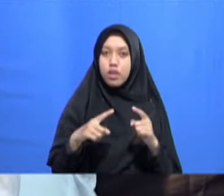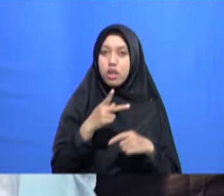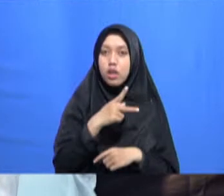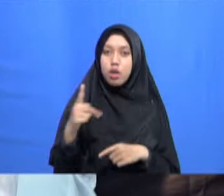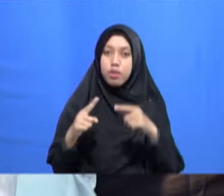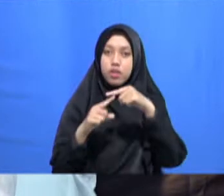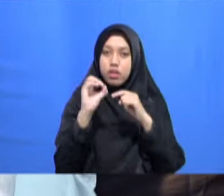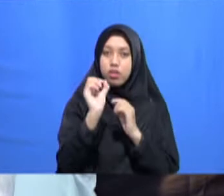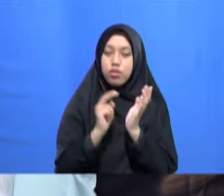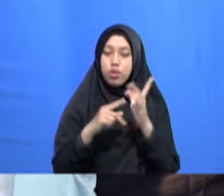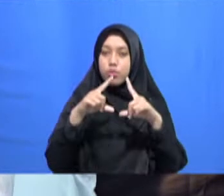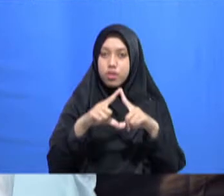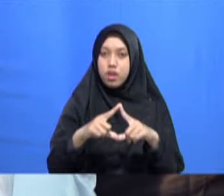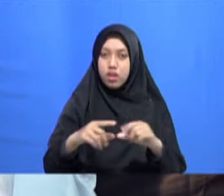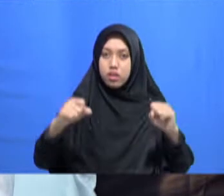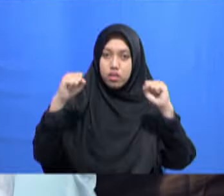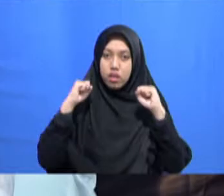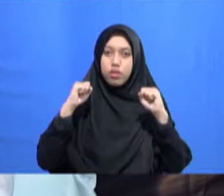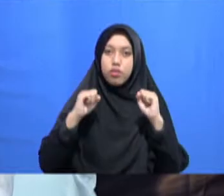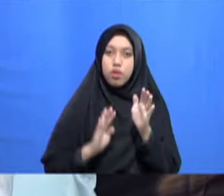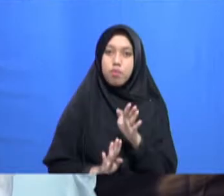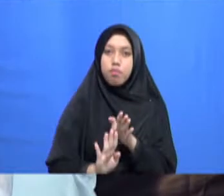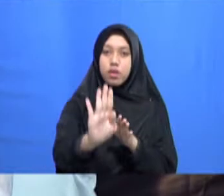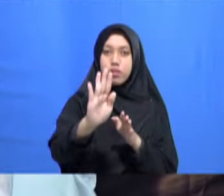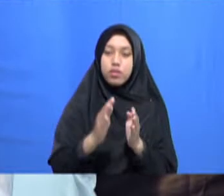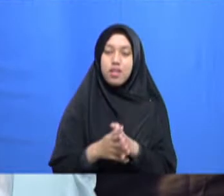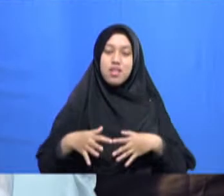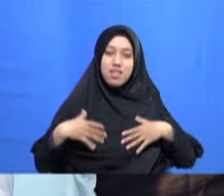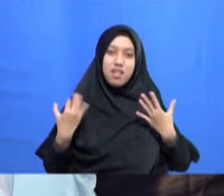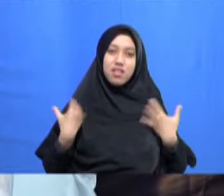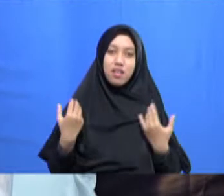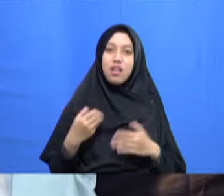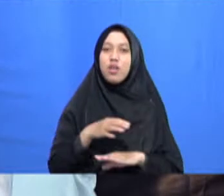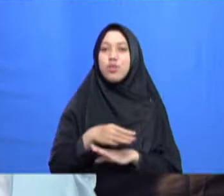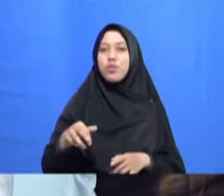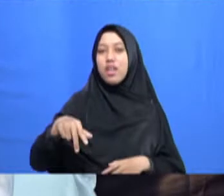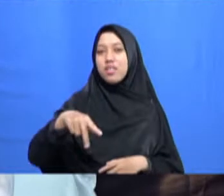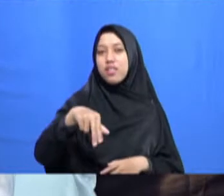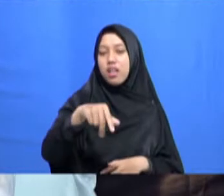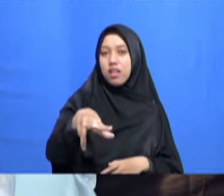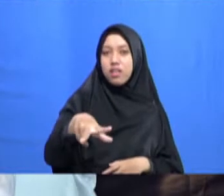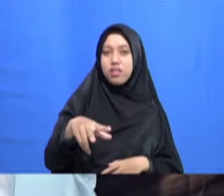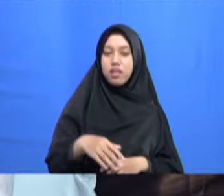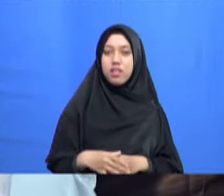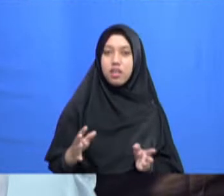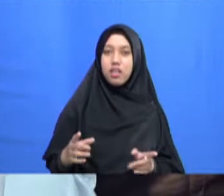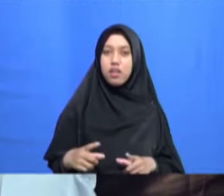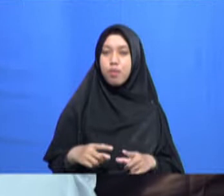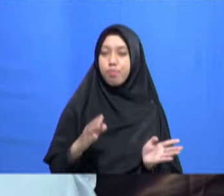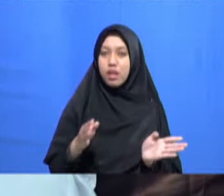tangguh, maju, dan sejahtera, yang memang sudah sejalan dengan agenda pembangunan